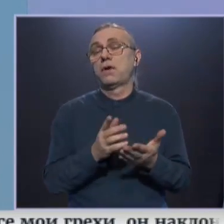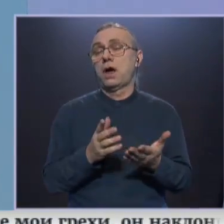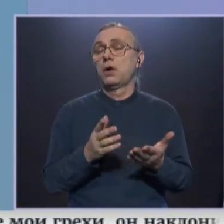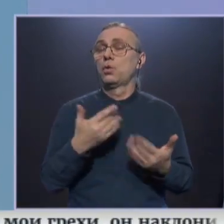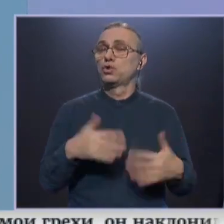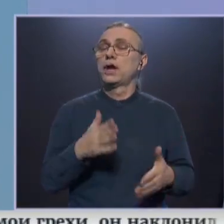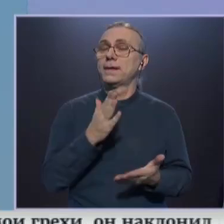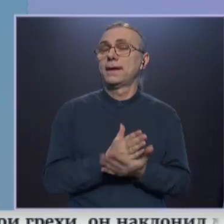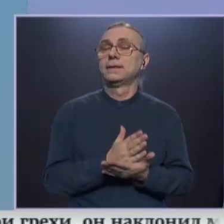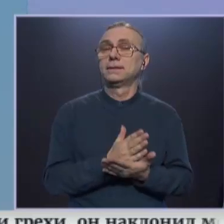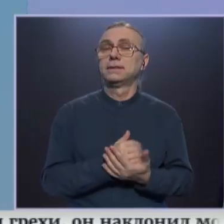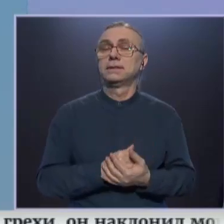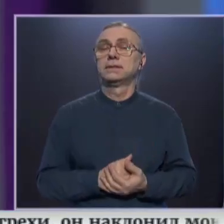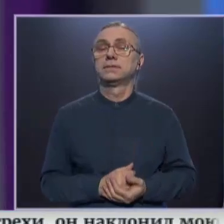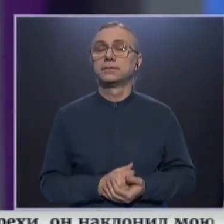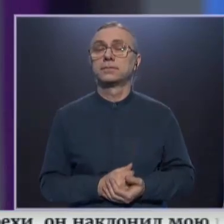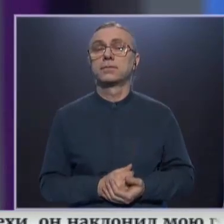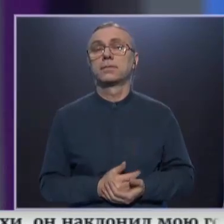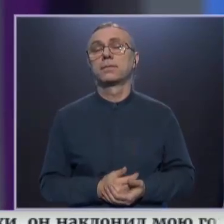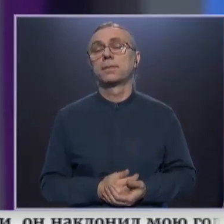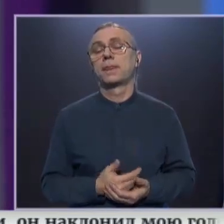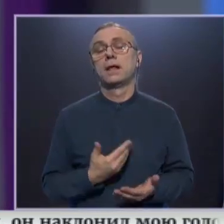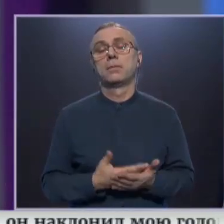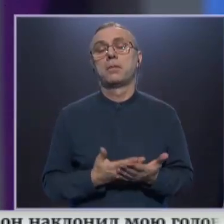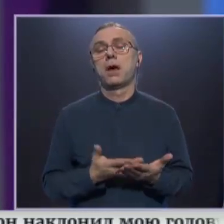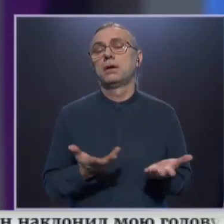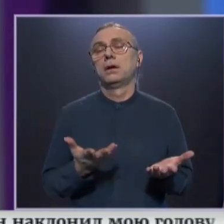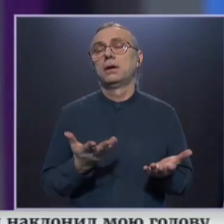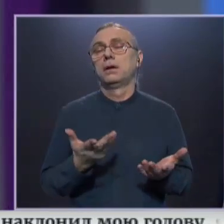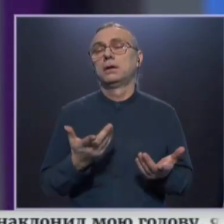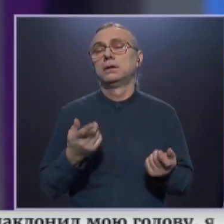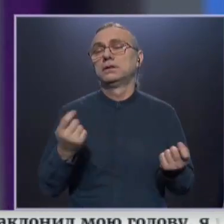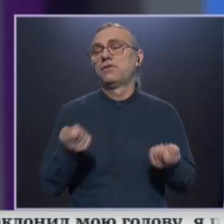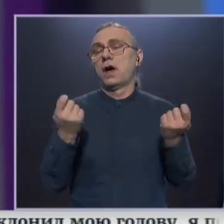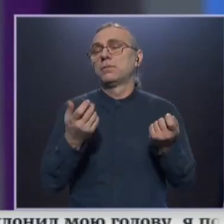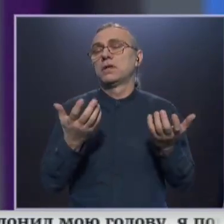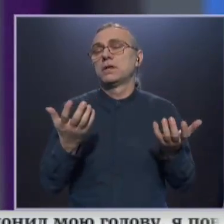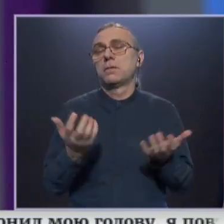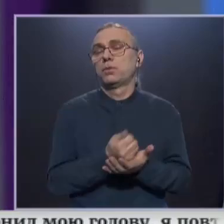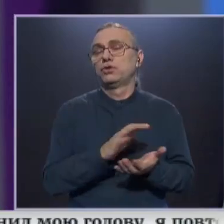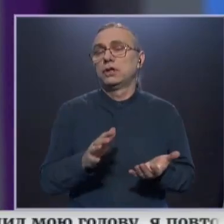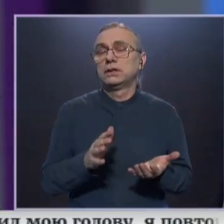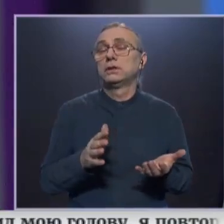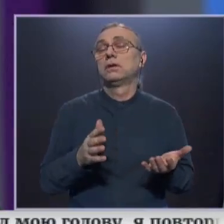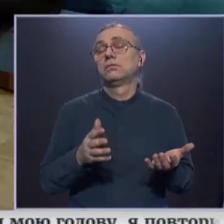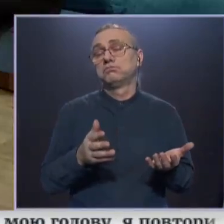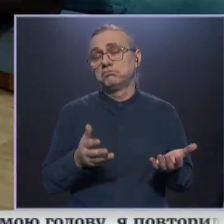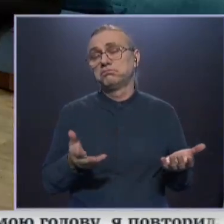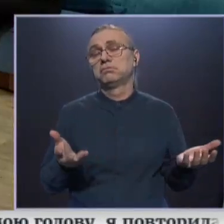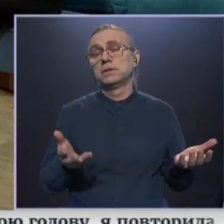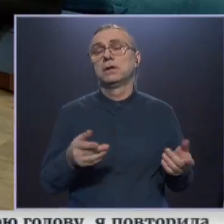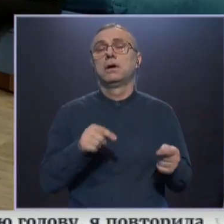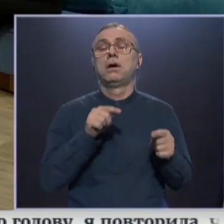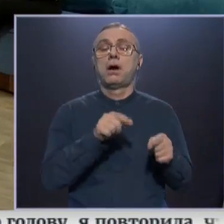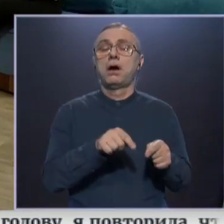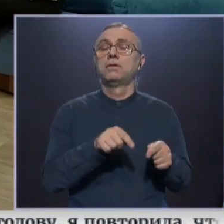то в таком случае уже не возвращается выкуп, какие-то вот тоже начинается деление имущества, ну, то есть какие-то вещи вторичные, земные, но